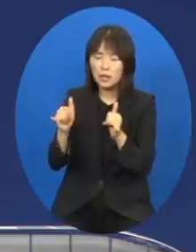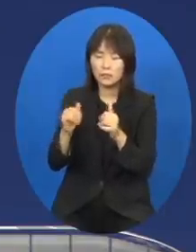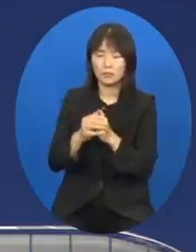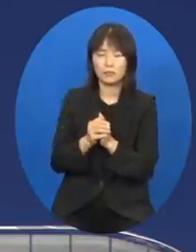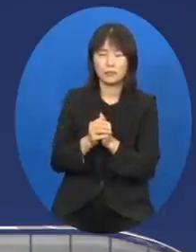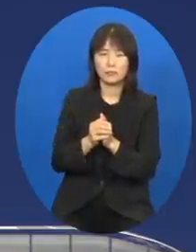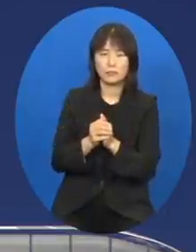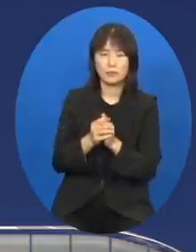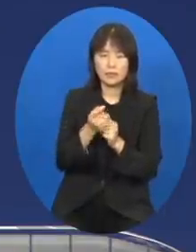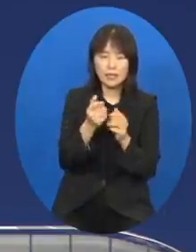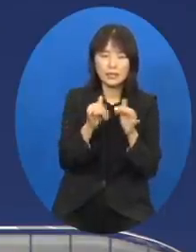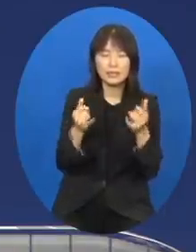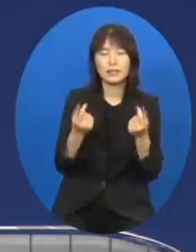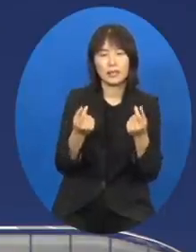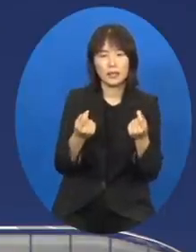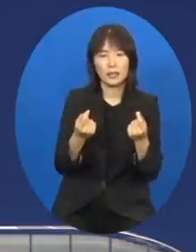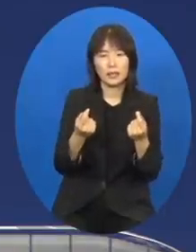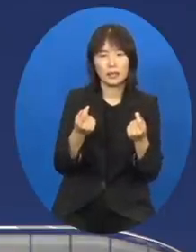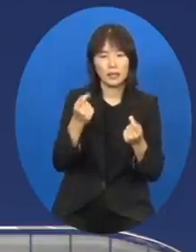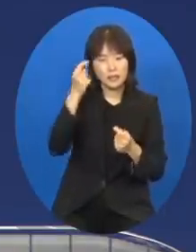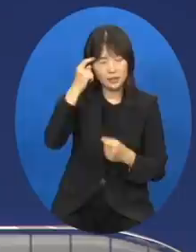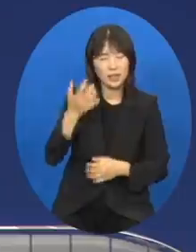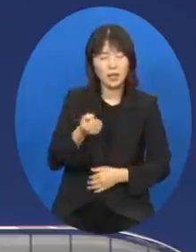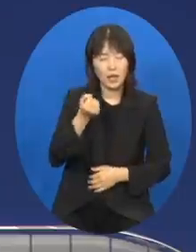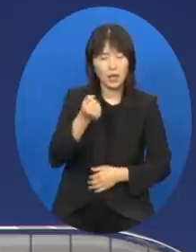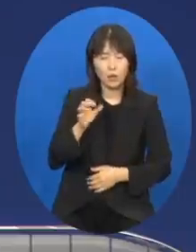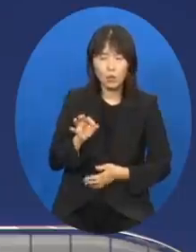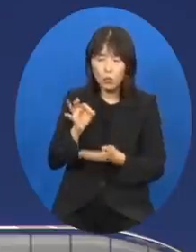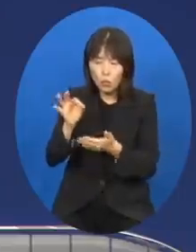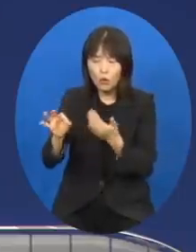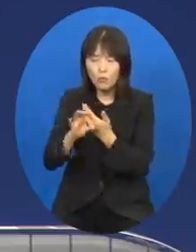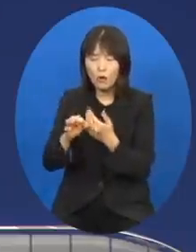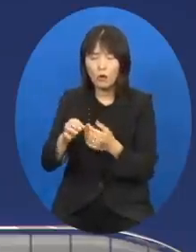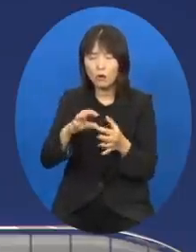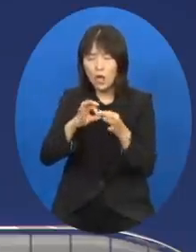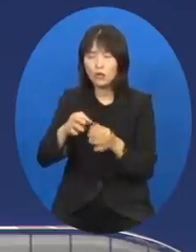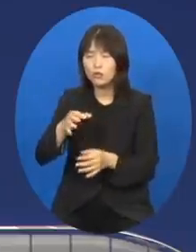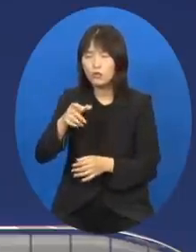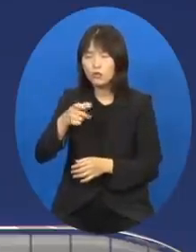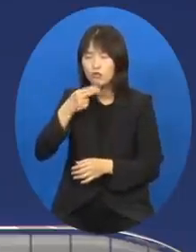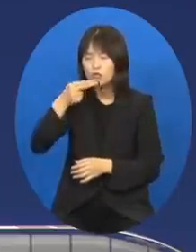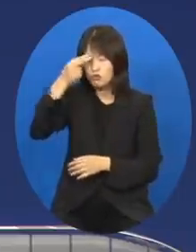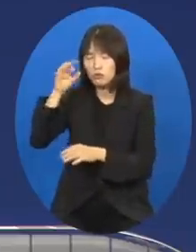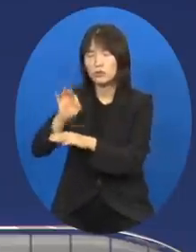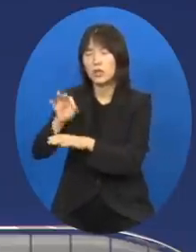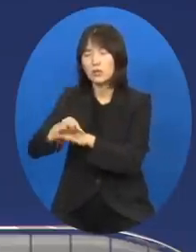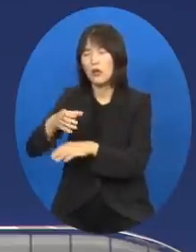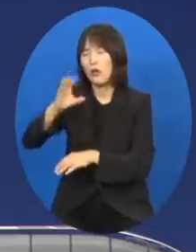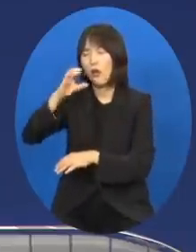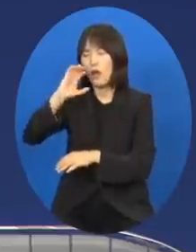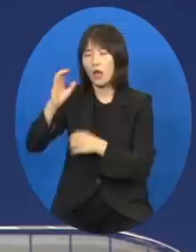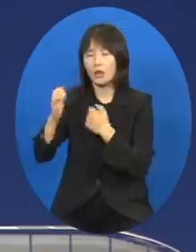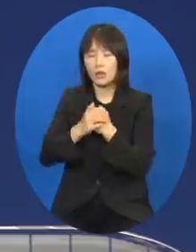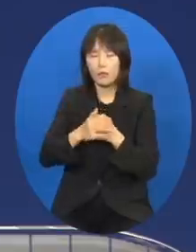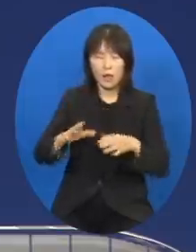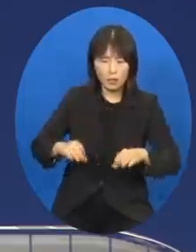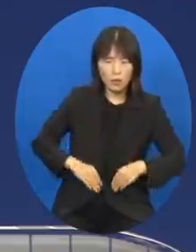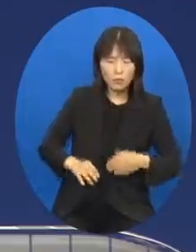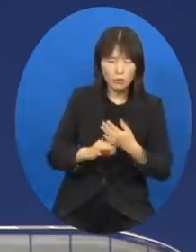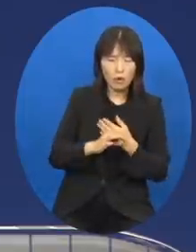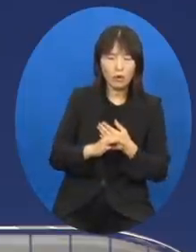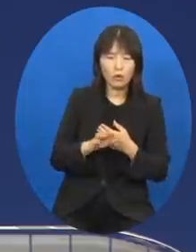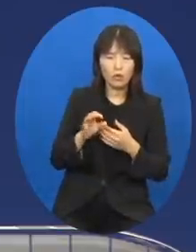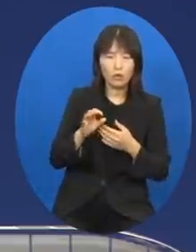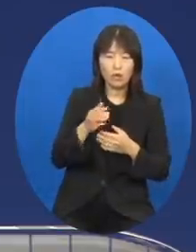술을 드시니까 우리가 배고프시면 밥 드리자. 그리고 몸이 아프면 약을